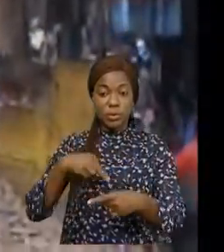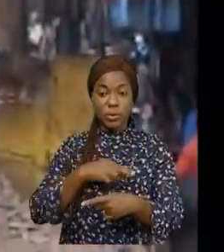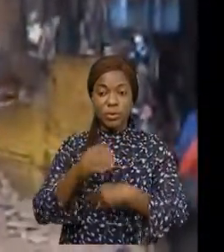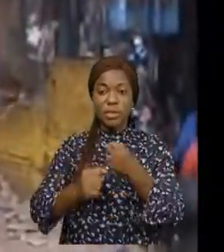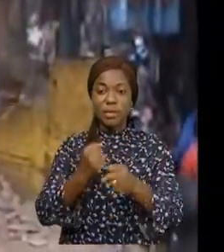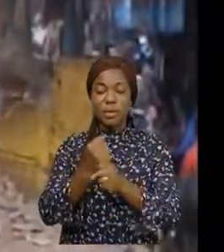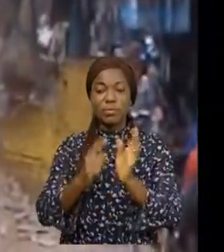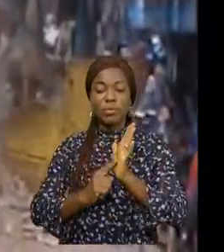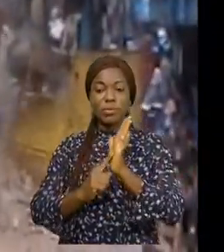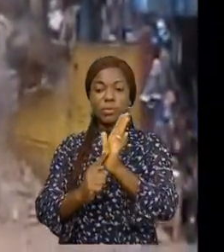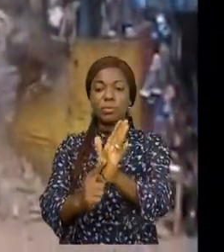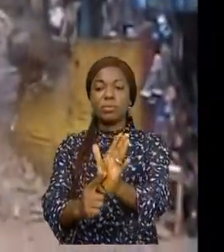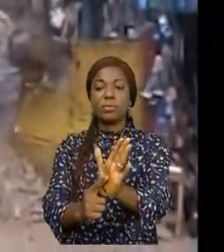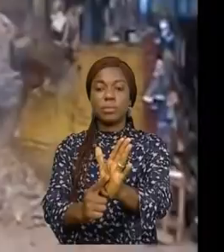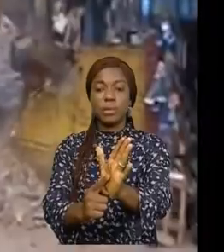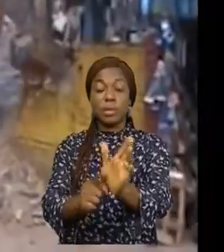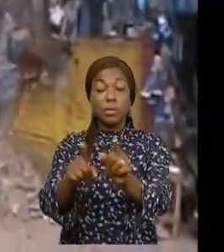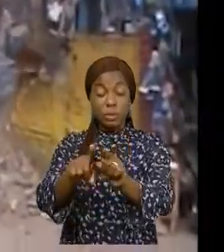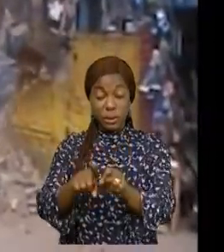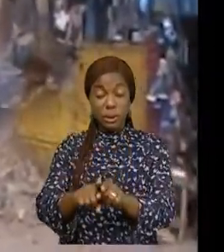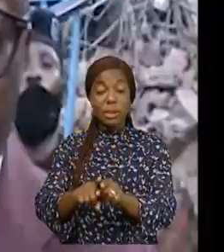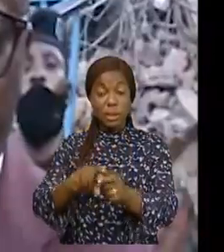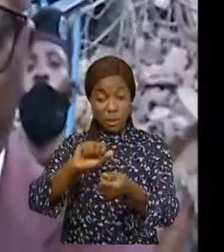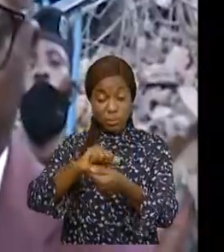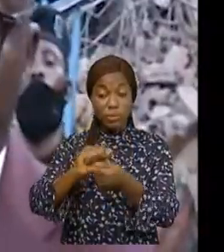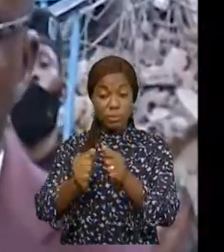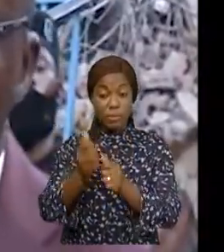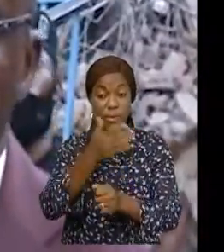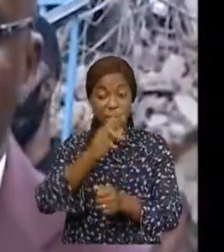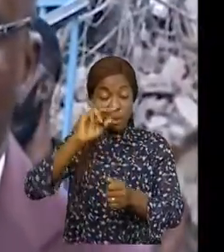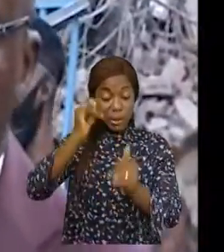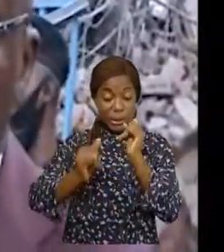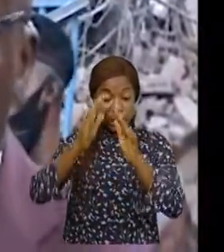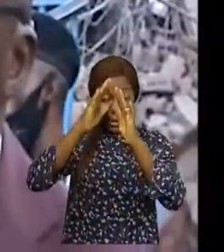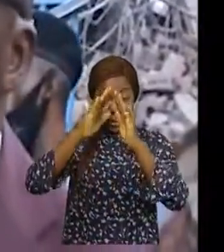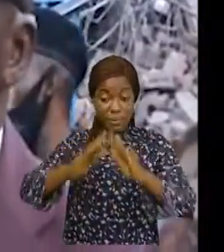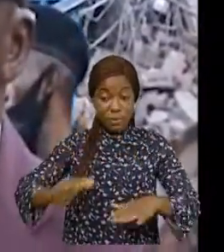montrait déjà qu'il y avait un risque permanent. À tout moment, on pouvait compter.